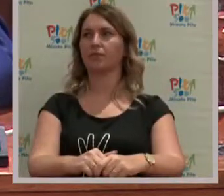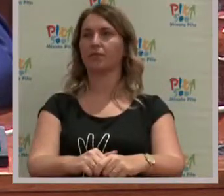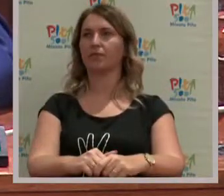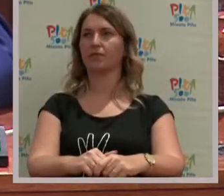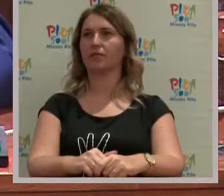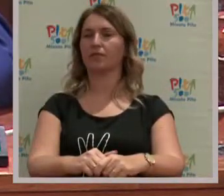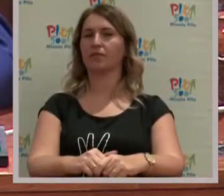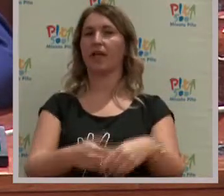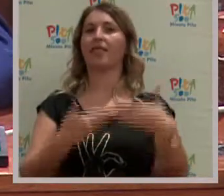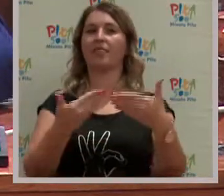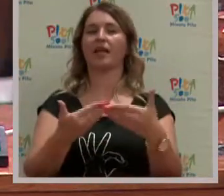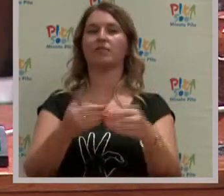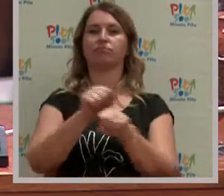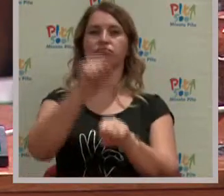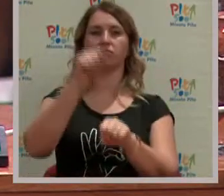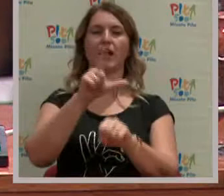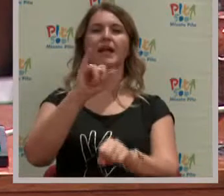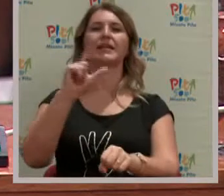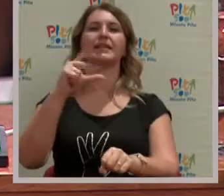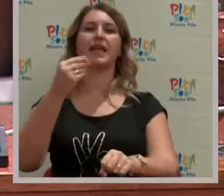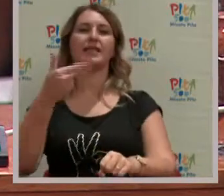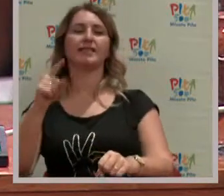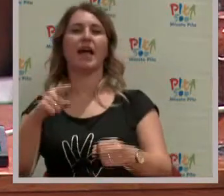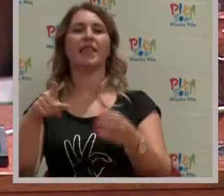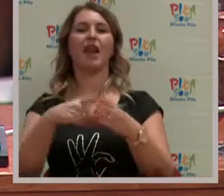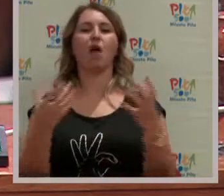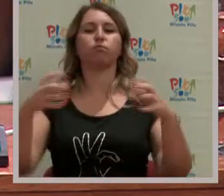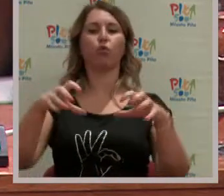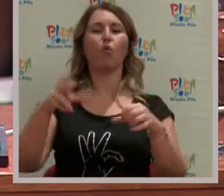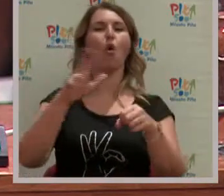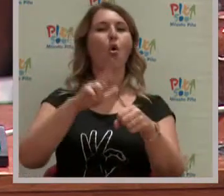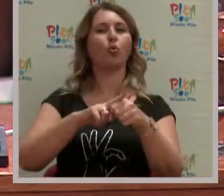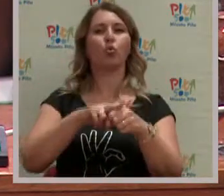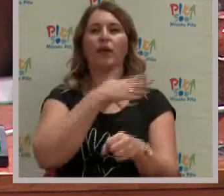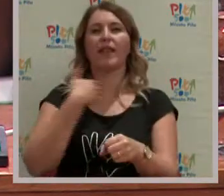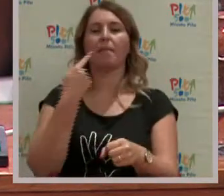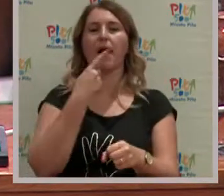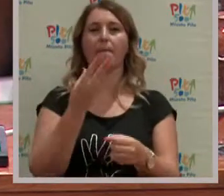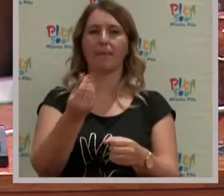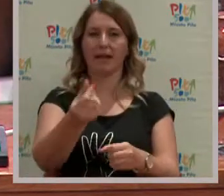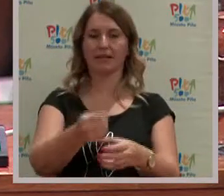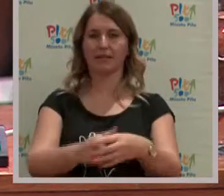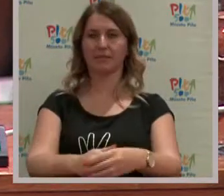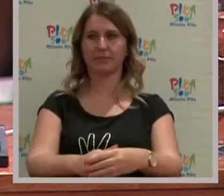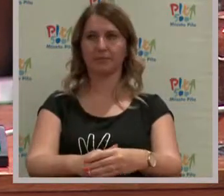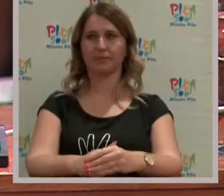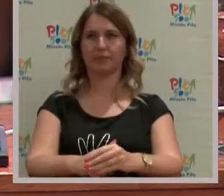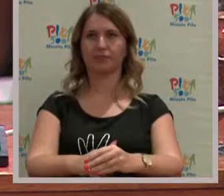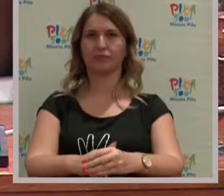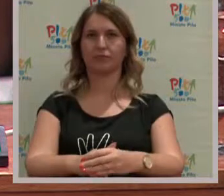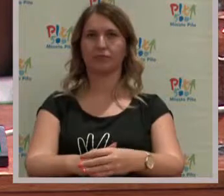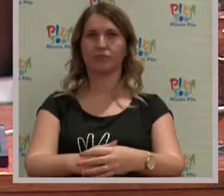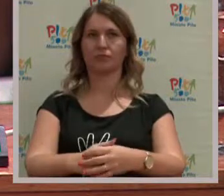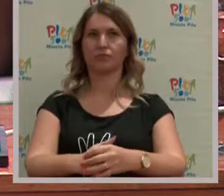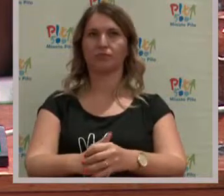przyznawania licencji zadłużonym klubom. Dobrym odbiciem było stanowisko Głównej Komisji Sportu Żużlowego